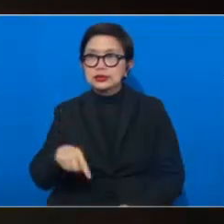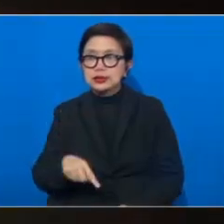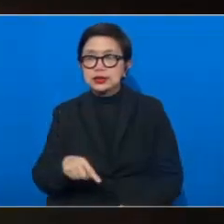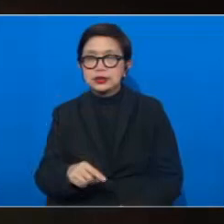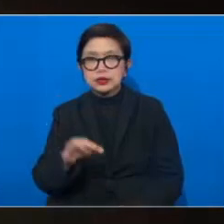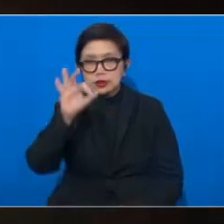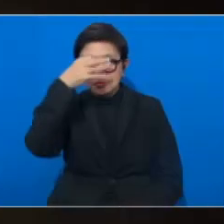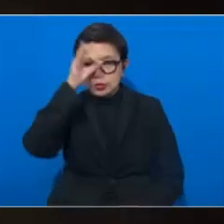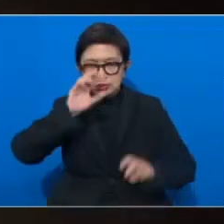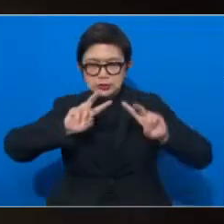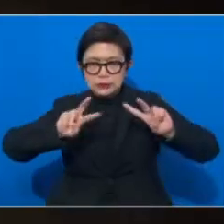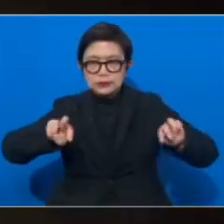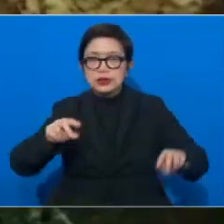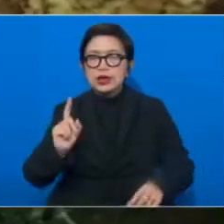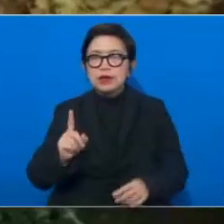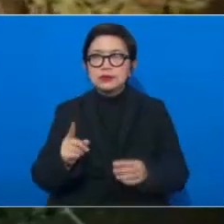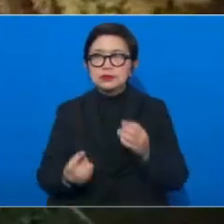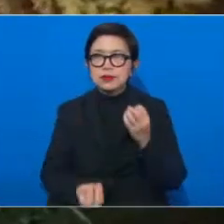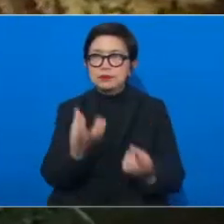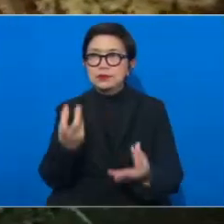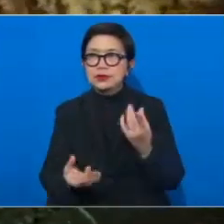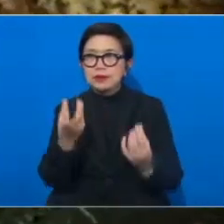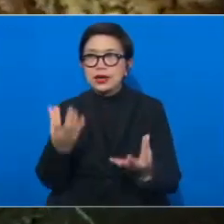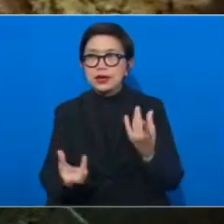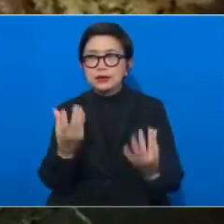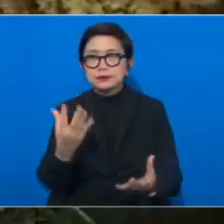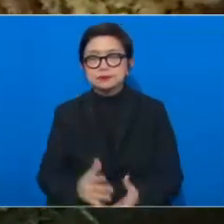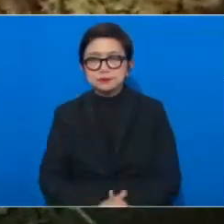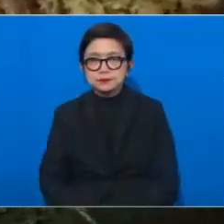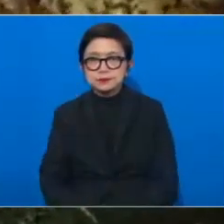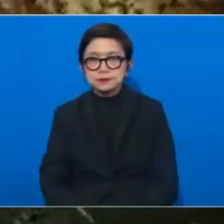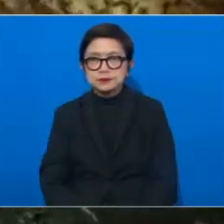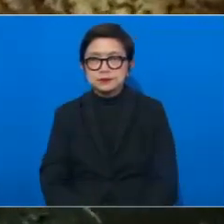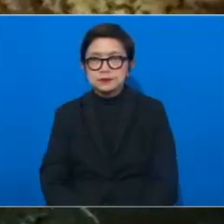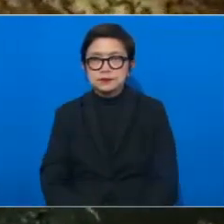penyelidikan dan mengungkap penyebab pasti kebakaran. Tim Liputan CNN Indonesia.